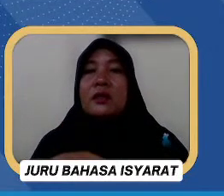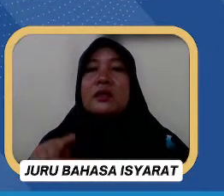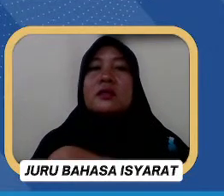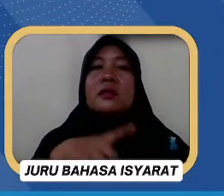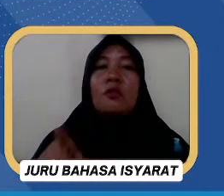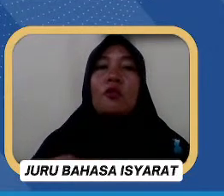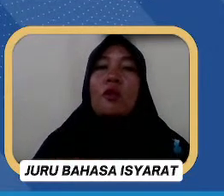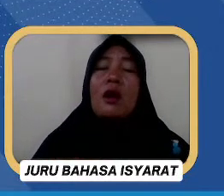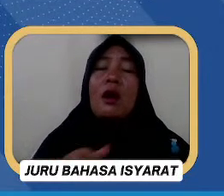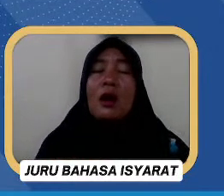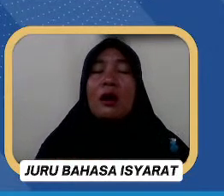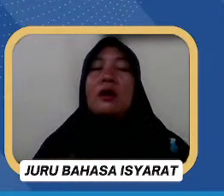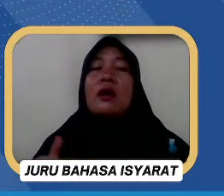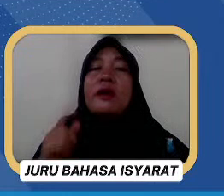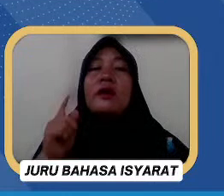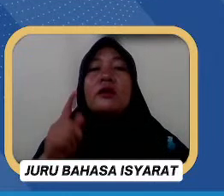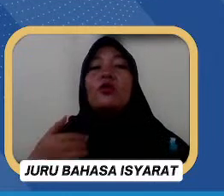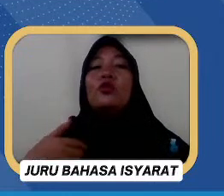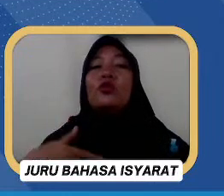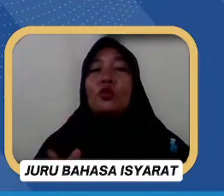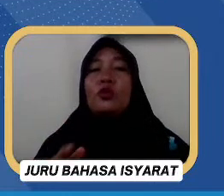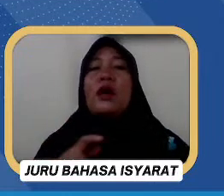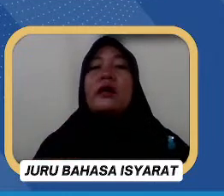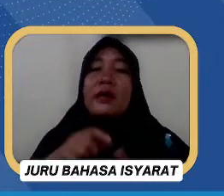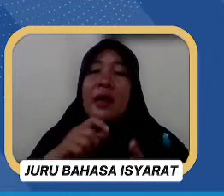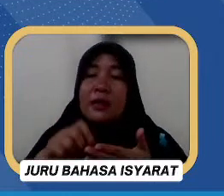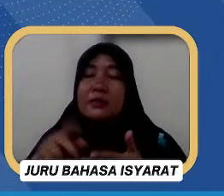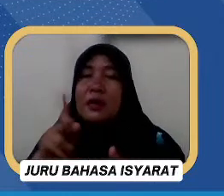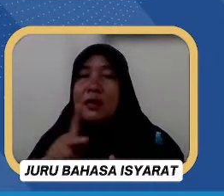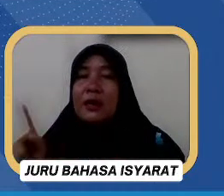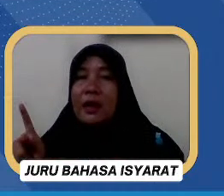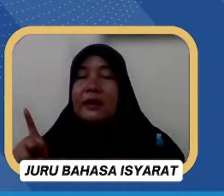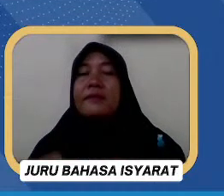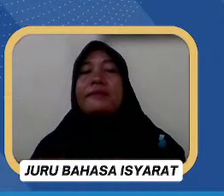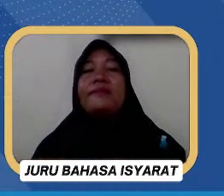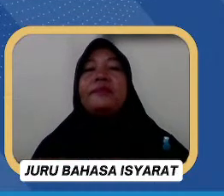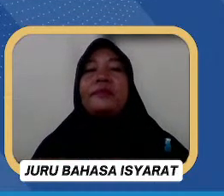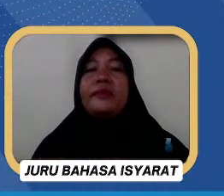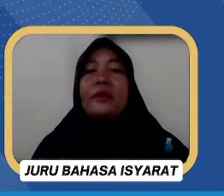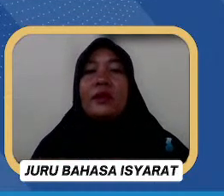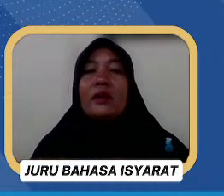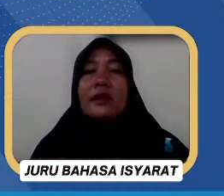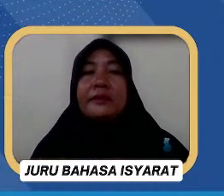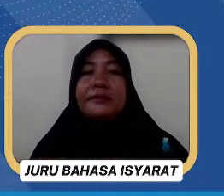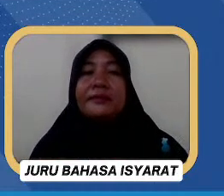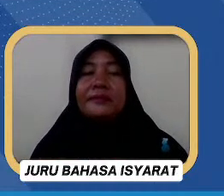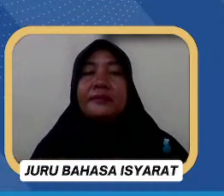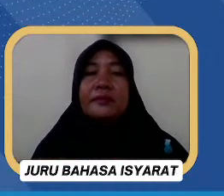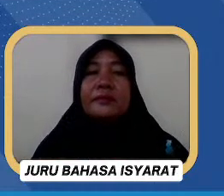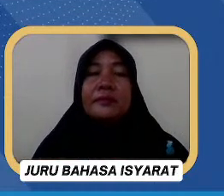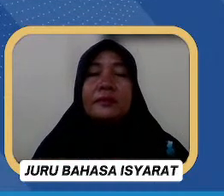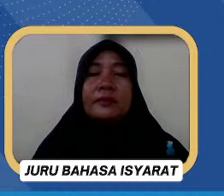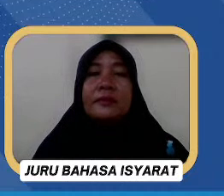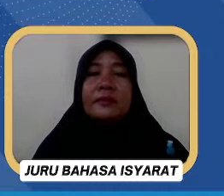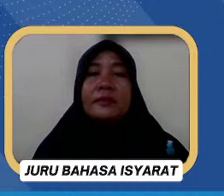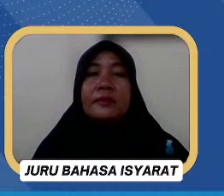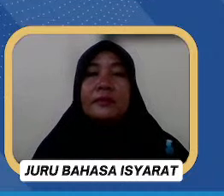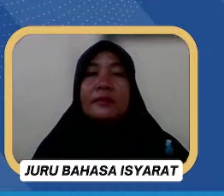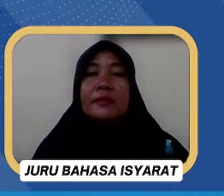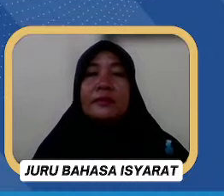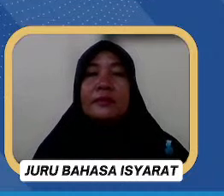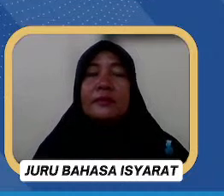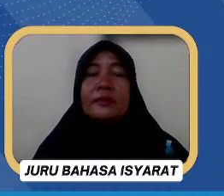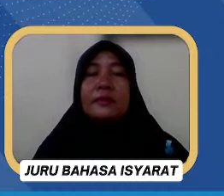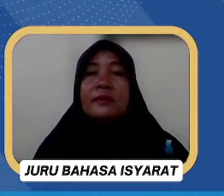oleh para romo, oleh para biksu, oleh para pedande, dan lain sebagainya. Nah, ketika ajaran